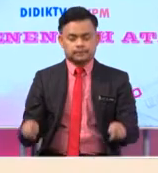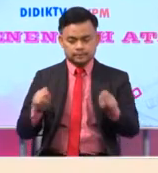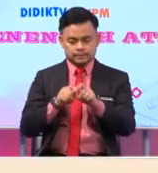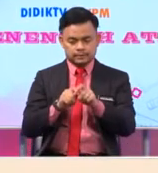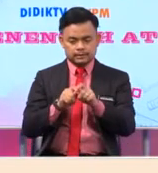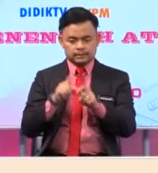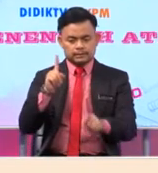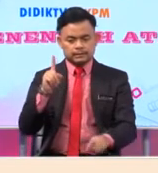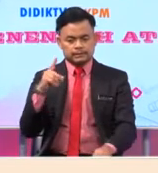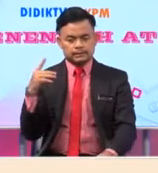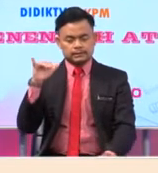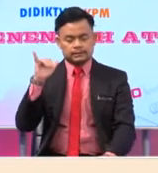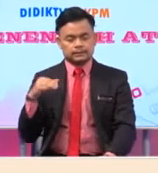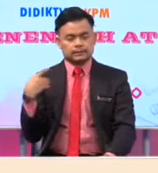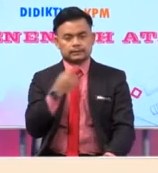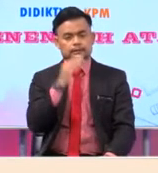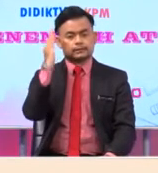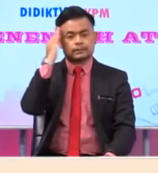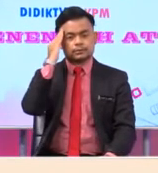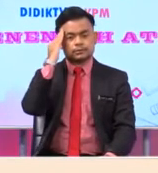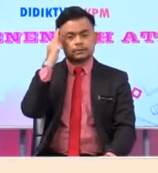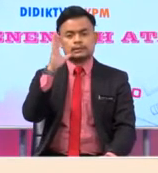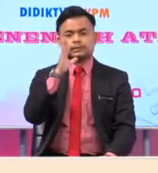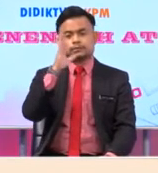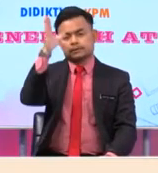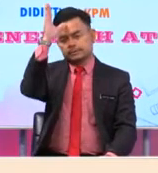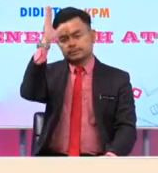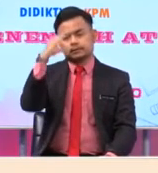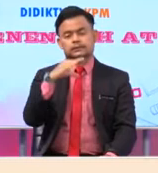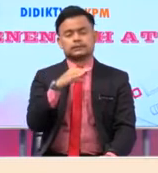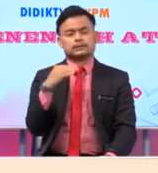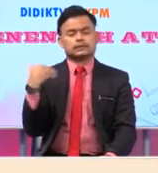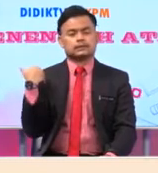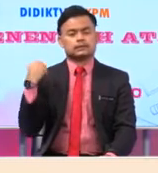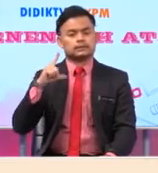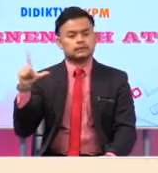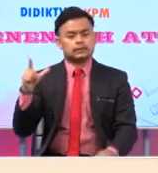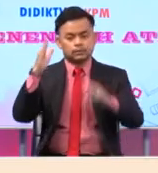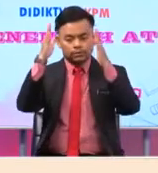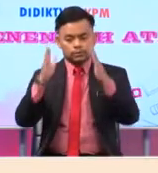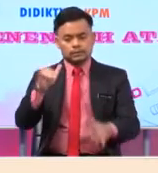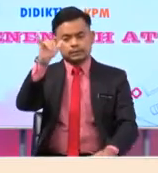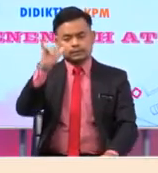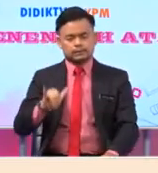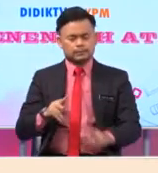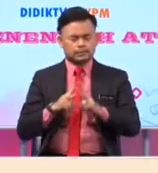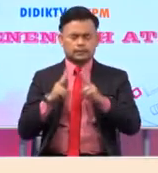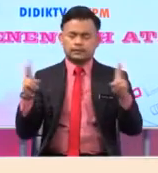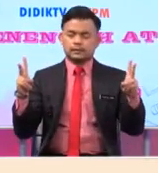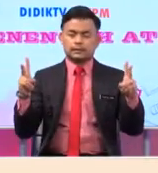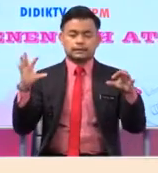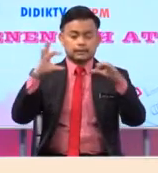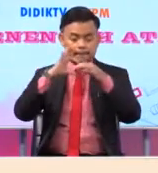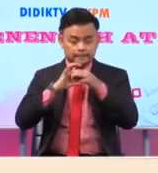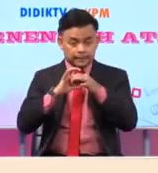ibu bapak adalah orang yang paling Rapai dengan kita dalam hidup kita telah jadi kita perlu mendapatkan